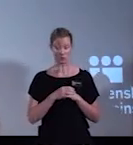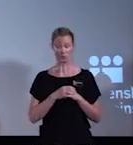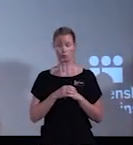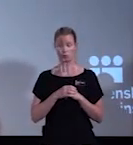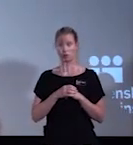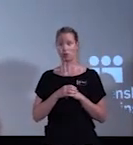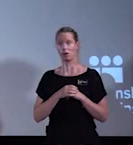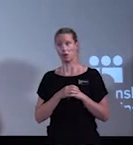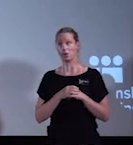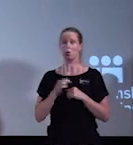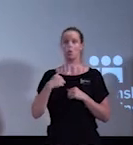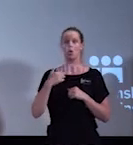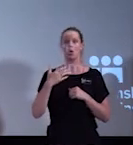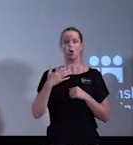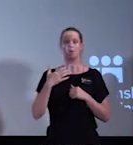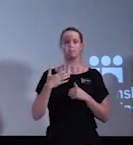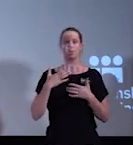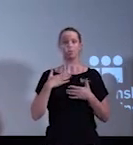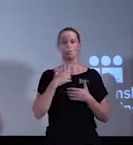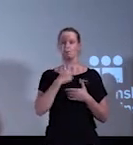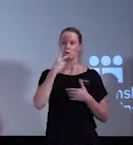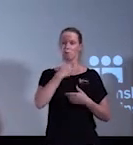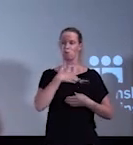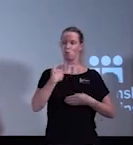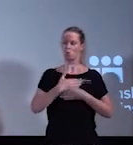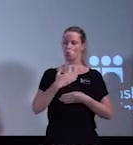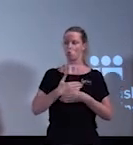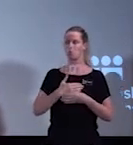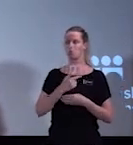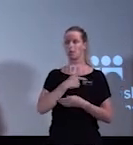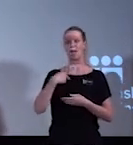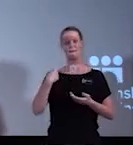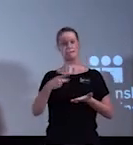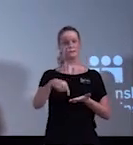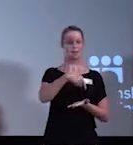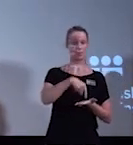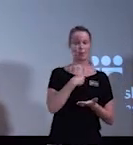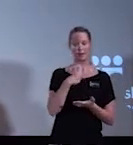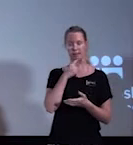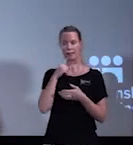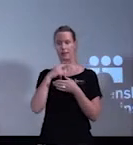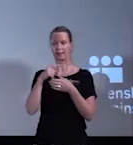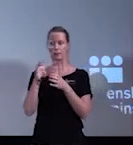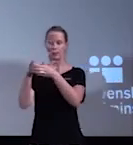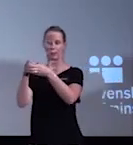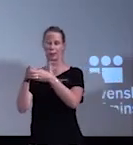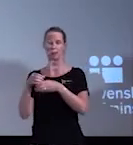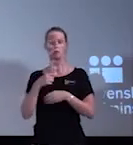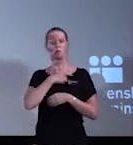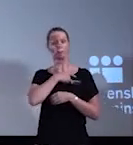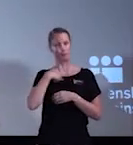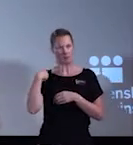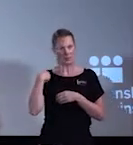dels så tycker jag inte att vi ska se vår roll som får vi vara centrum eller får vi vara en liten måne. Vi kommer ju